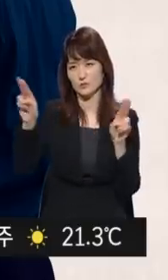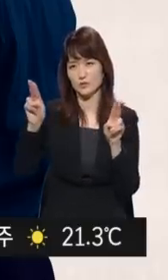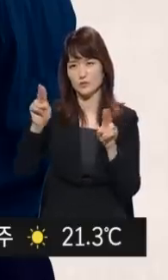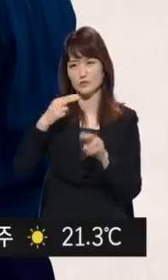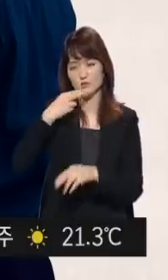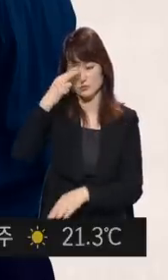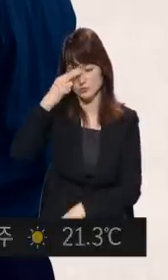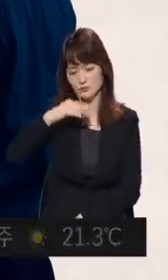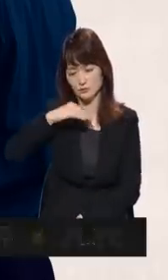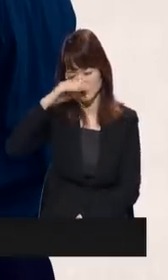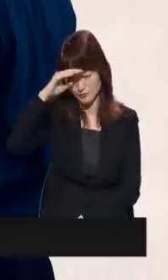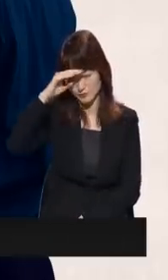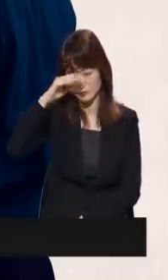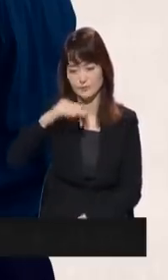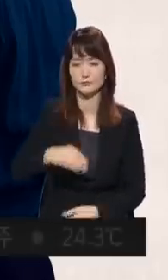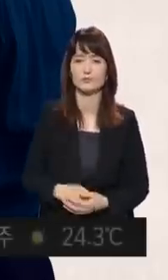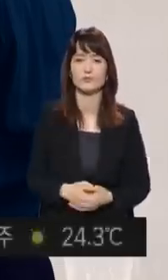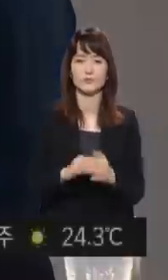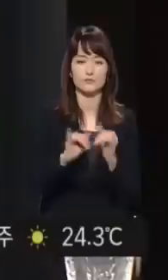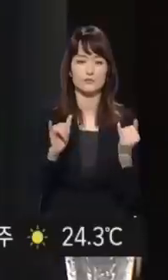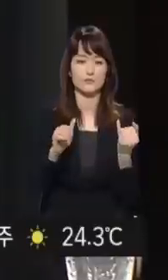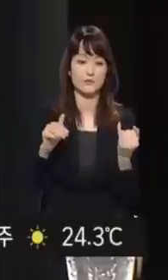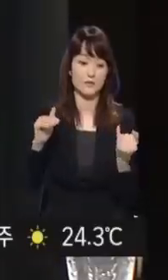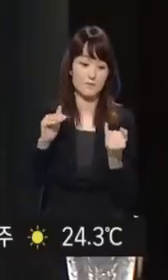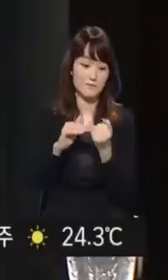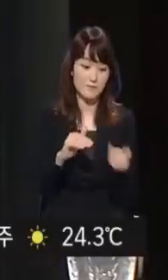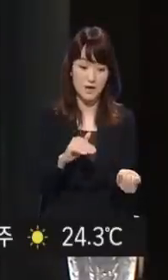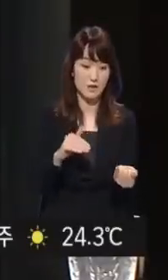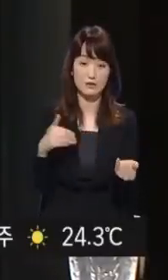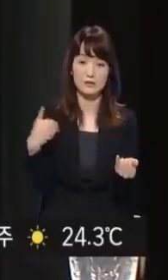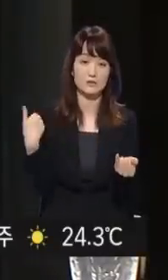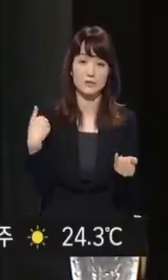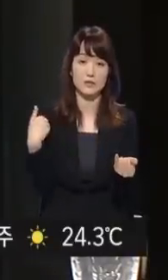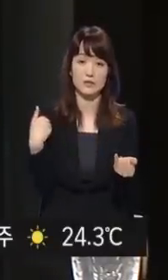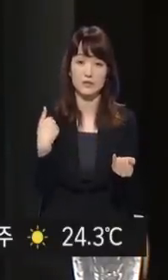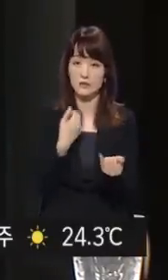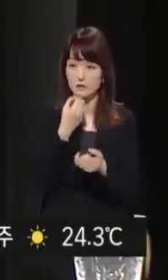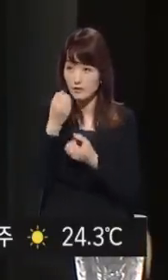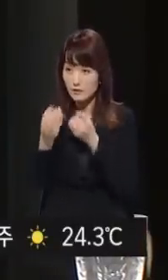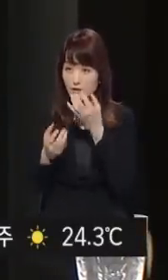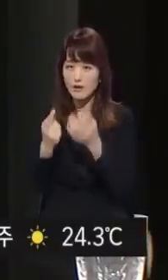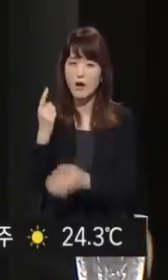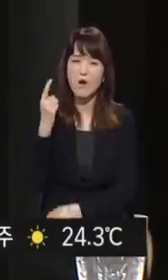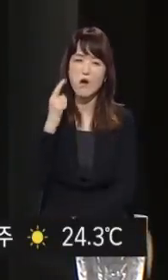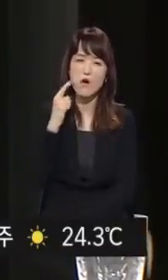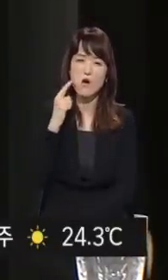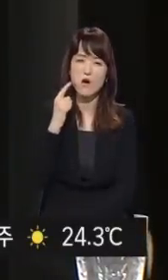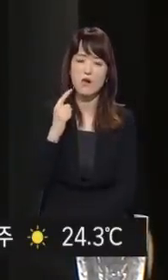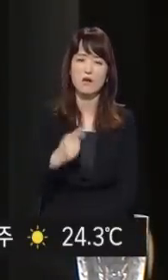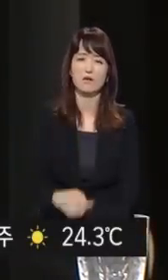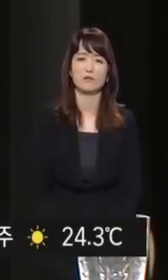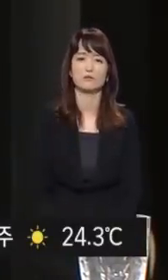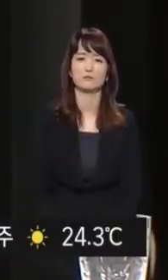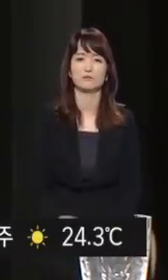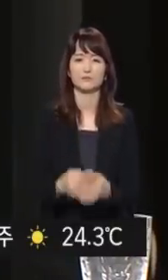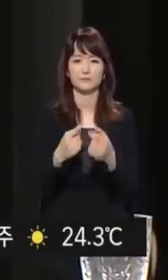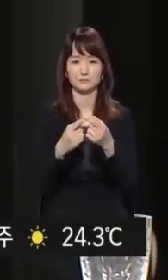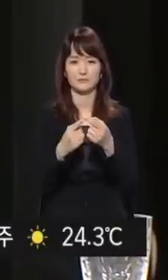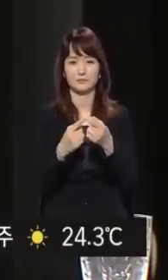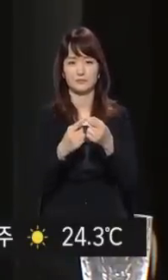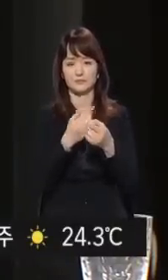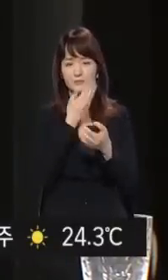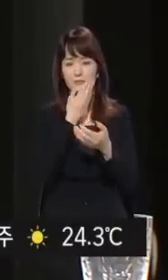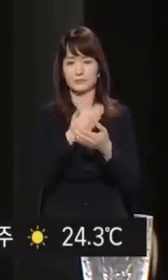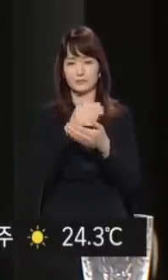자 사람을 친 줄 몰랐다이 진술 당연히 거짓말이죠 첫 번째 사건